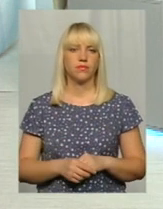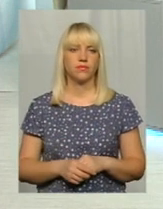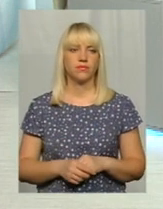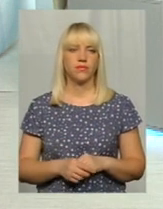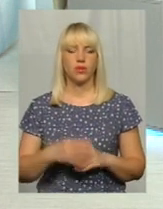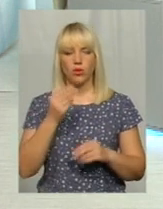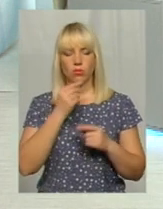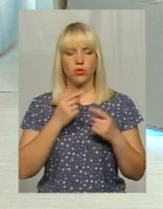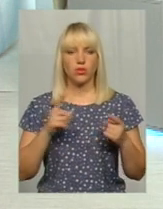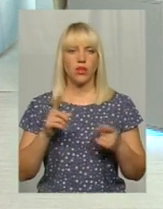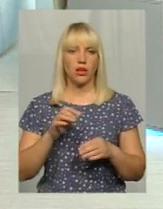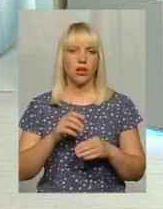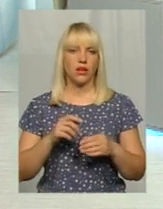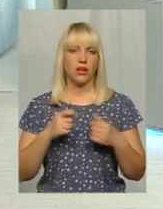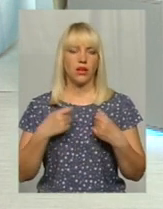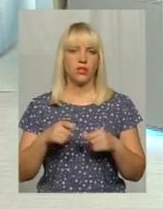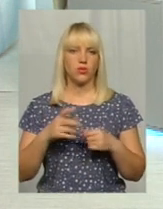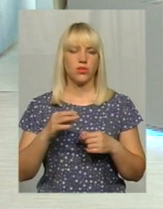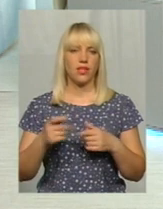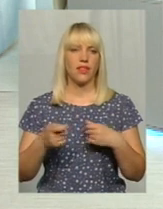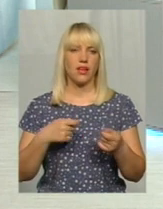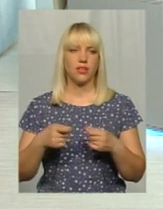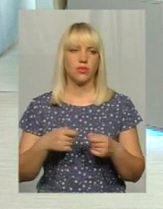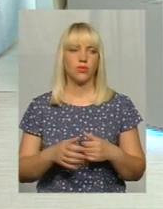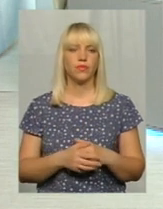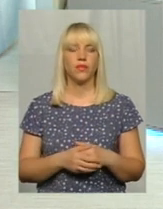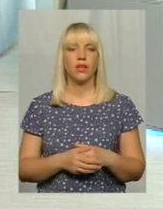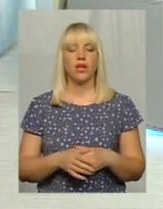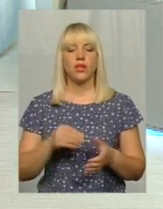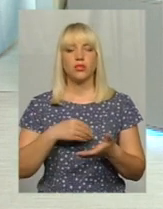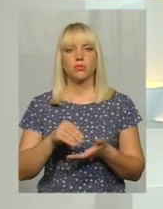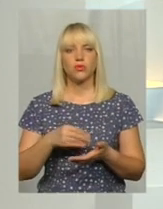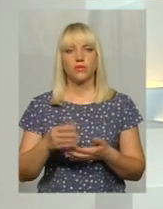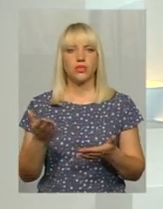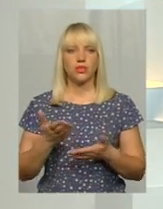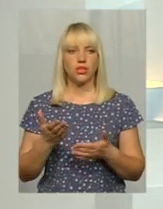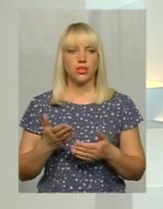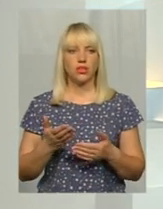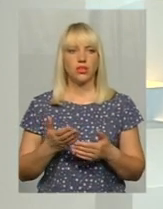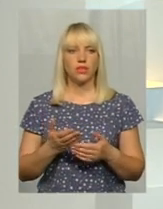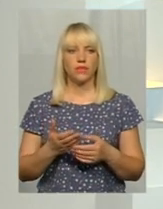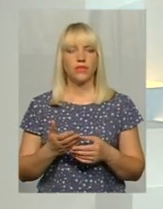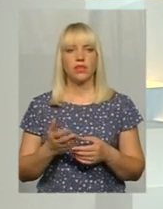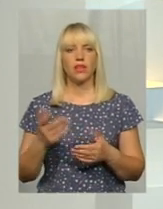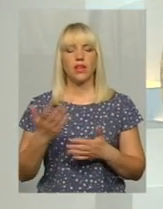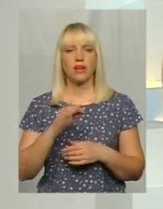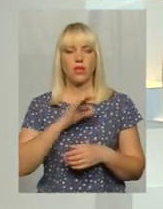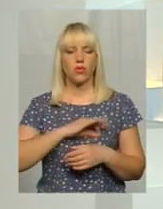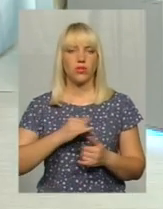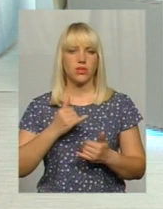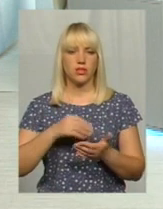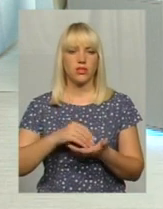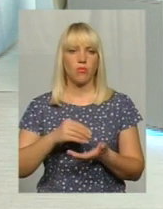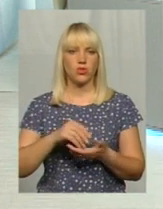продукції, яка реалізується на ринку. А от споживач, купуючи продукцію, тим самим підтримуючи місцевого виробника, яку користь споживач